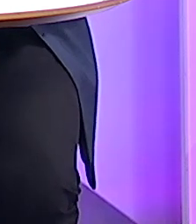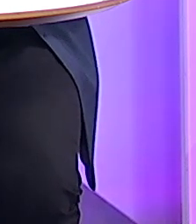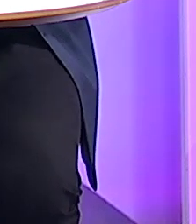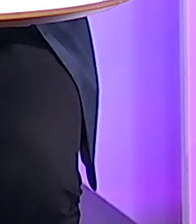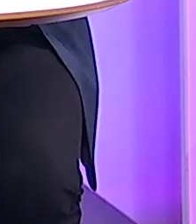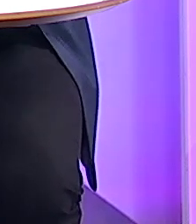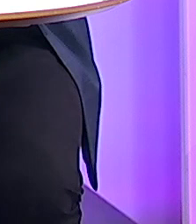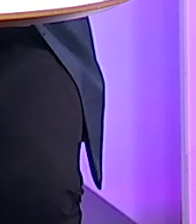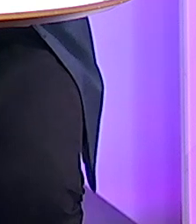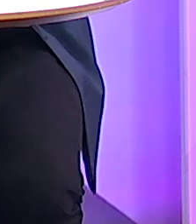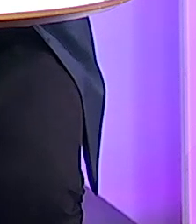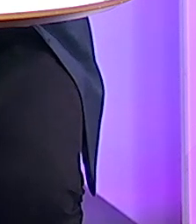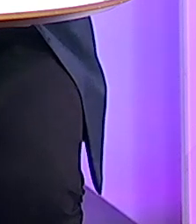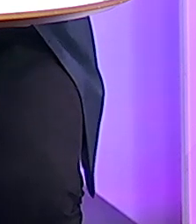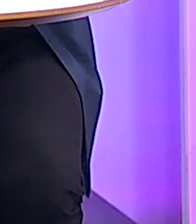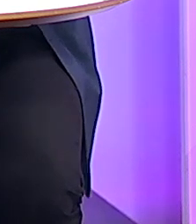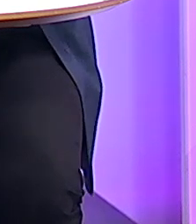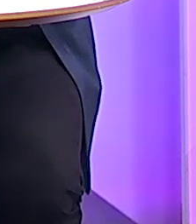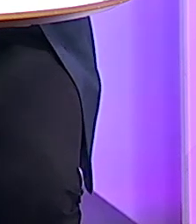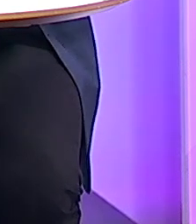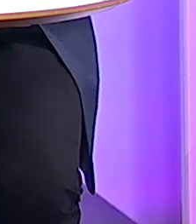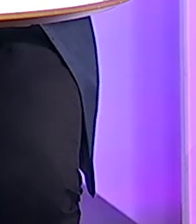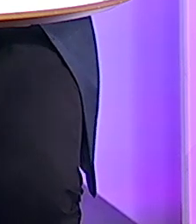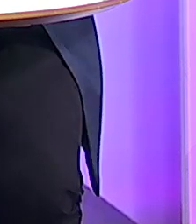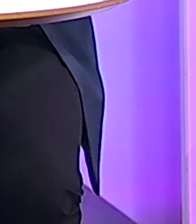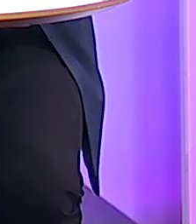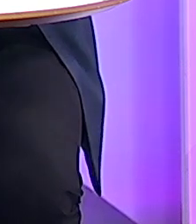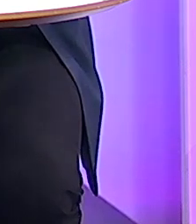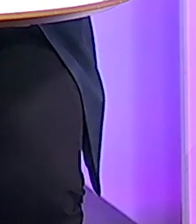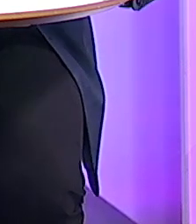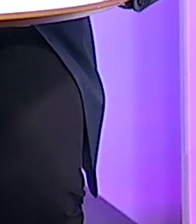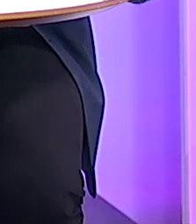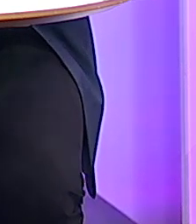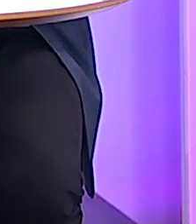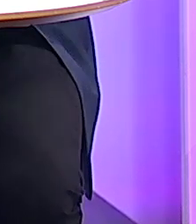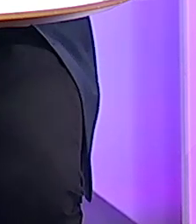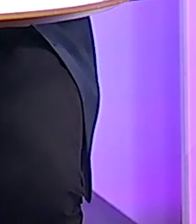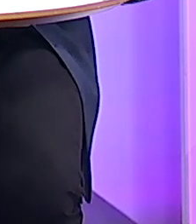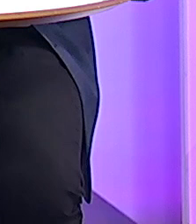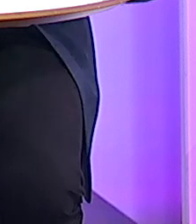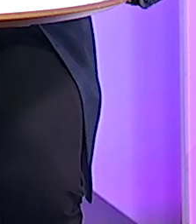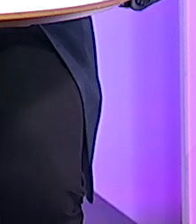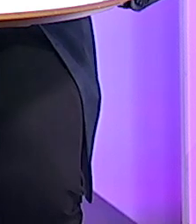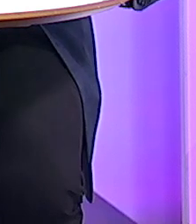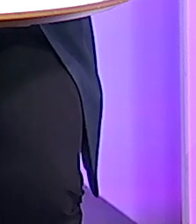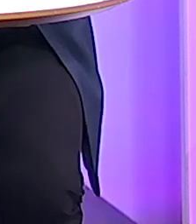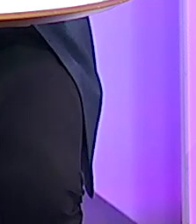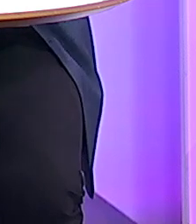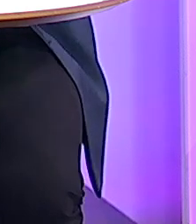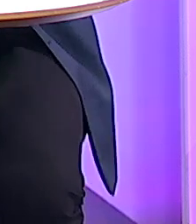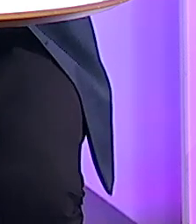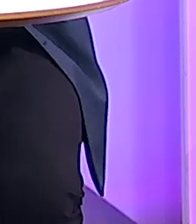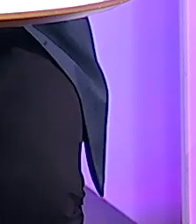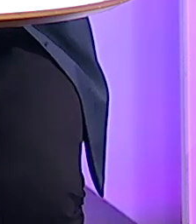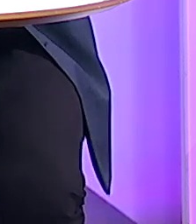mengharapkan ICEL yang kedua ini akan menyatukan kita dalam menuju ke arah mencapai satu matlamat yang sama, masa